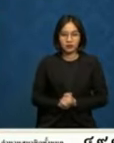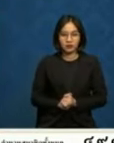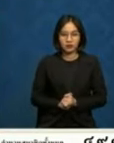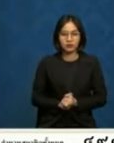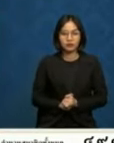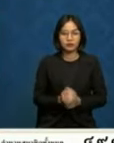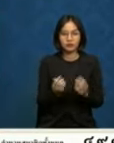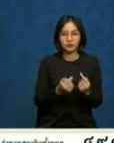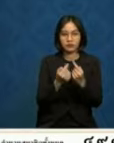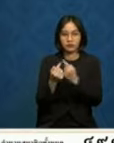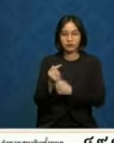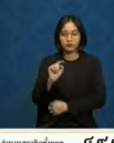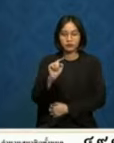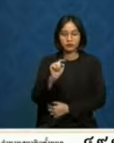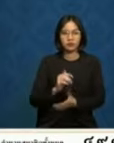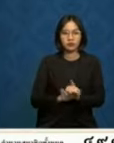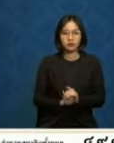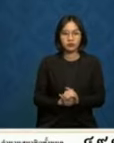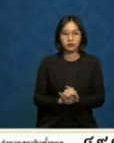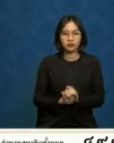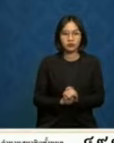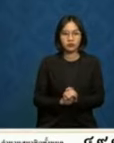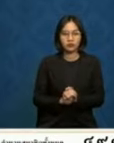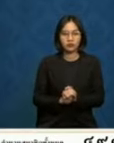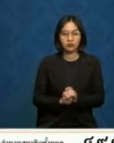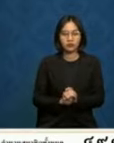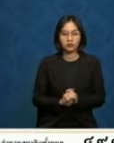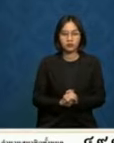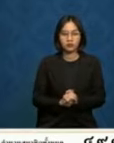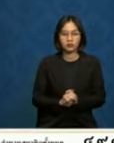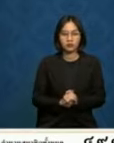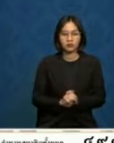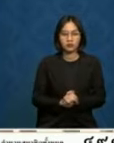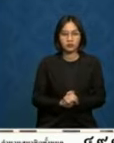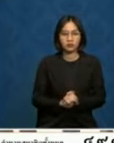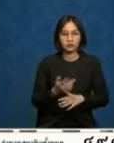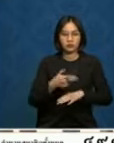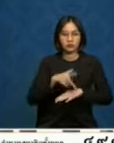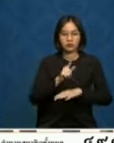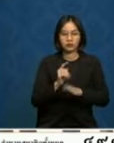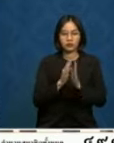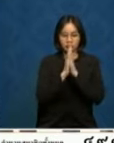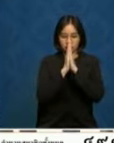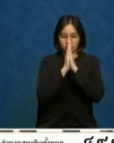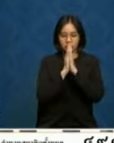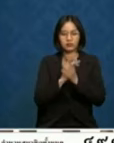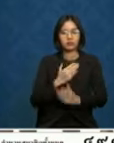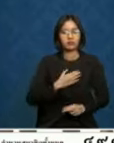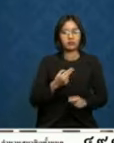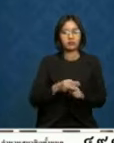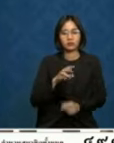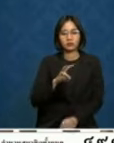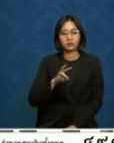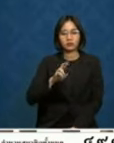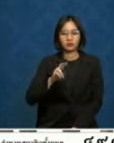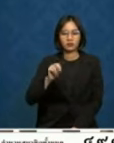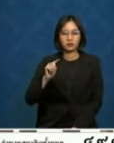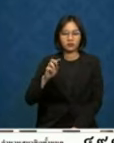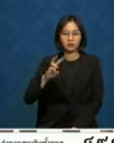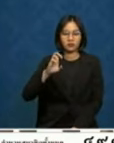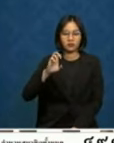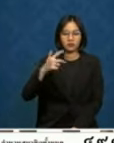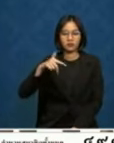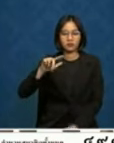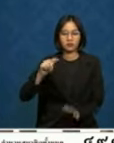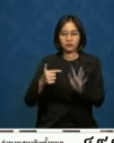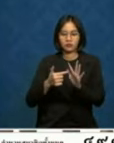ครับต่อไปขอเชิญคุณวันวิภาไม้สนครับ เรียนท่านประธานสภาดิฉันวันวิภาไม้สนสม